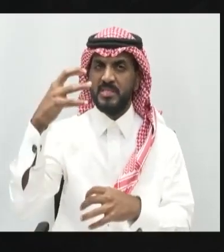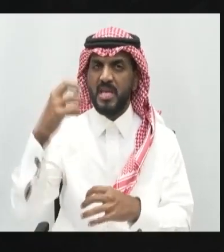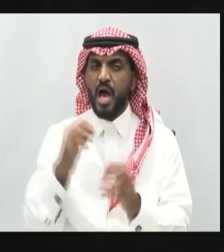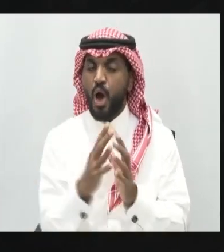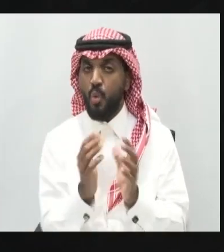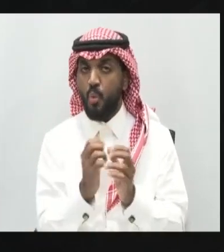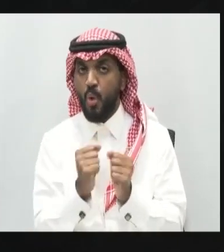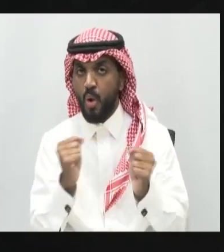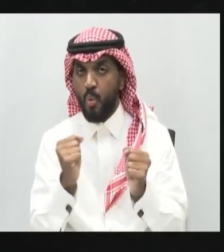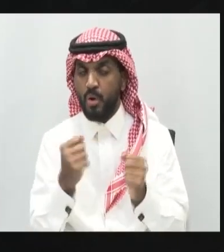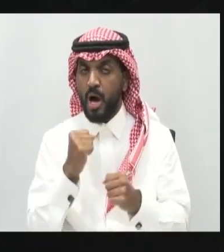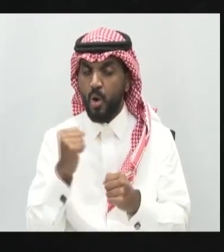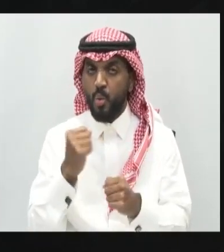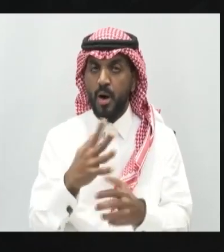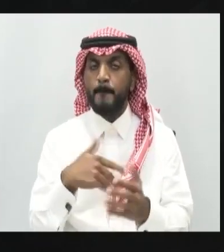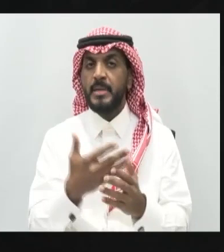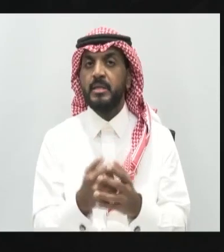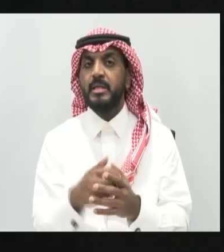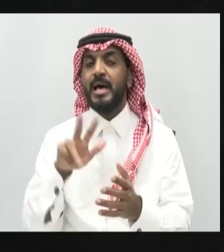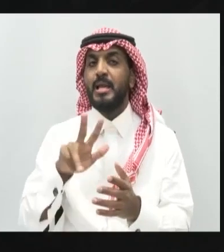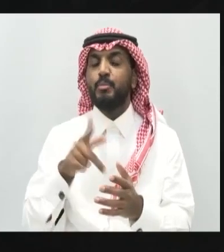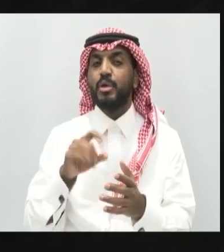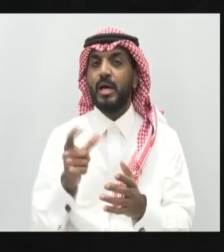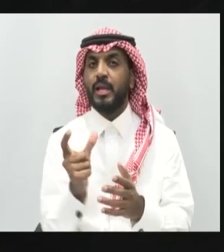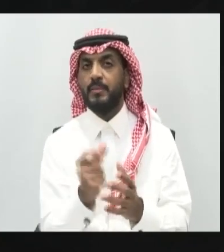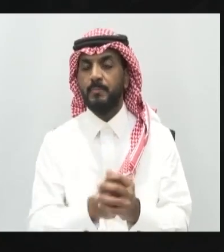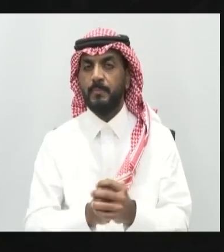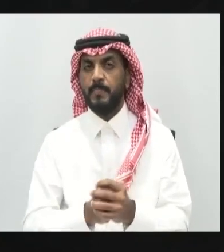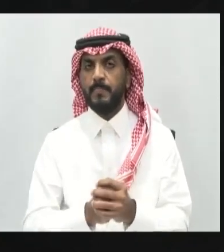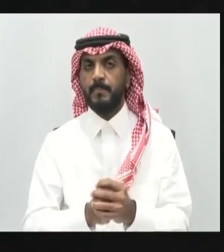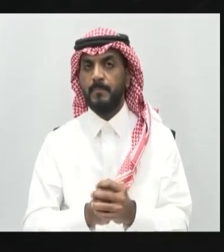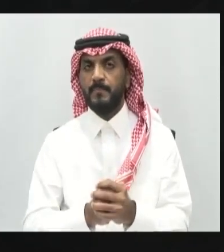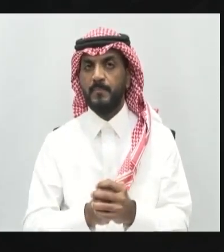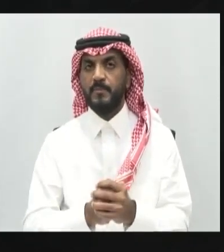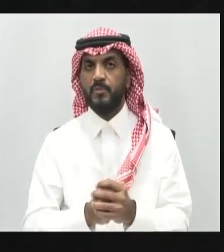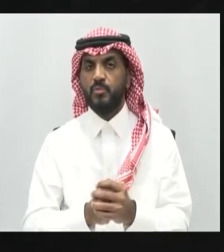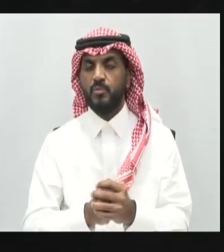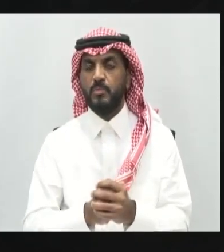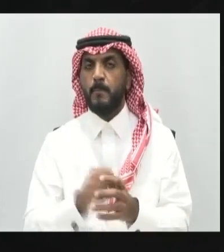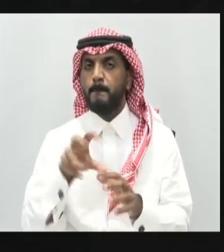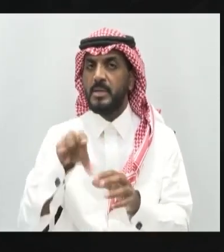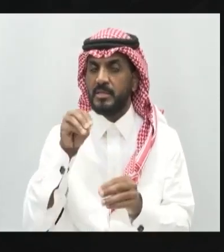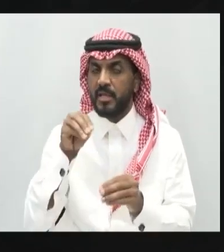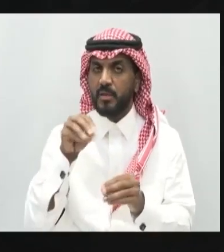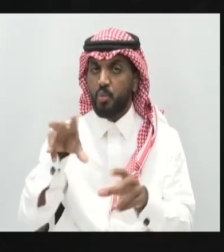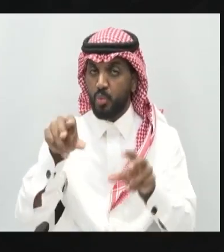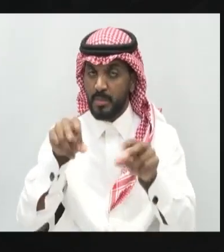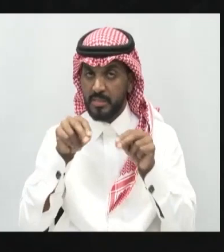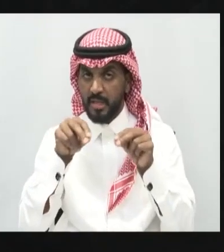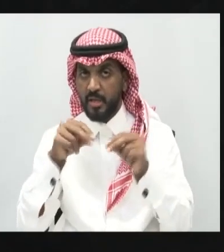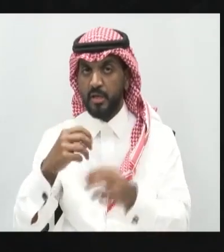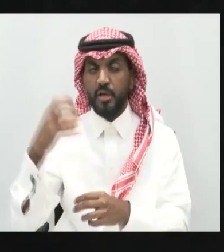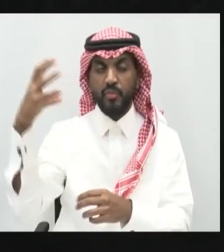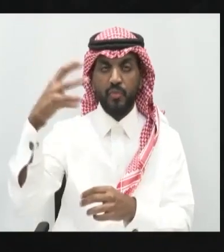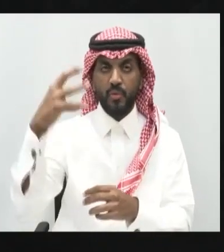البراكين انفجارات كثيره مستمره فهي عباره عن مصدر للضوء ولل